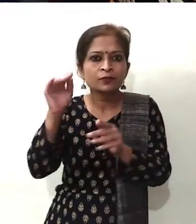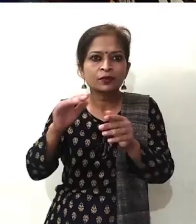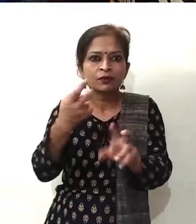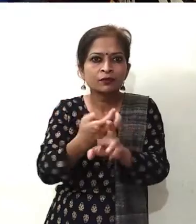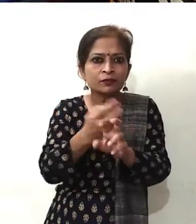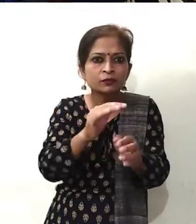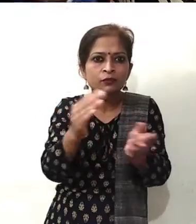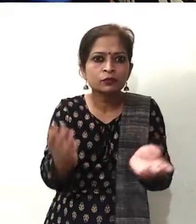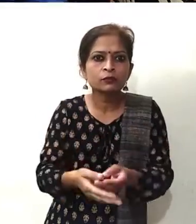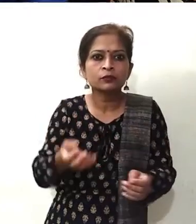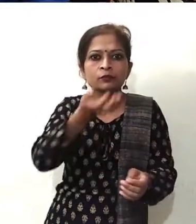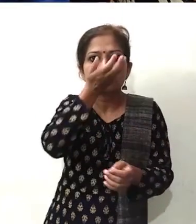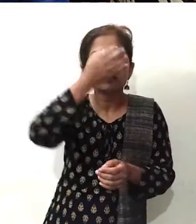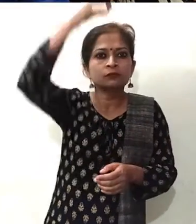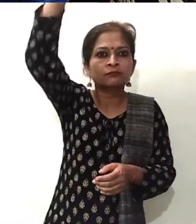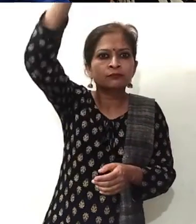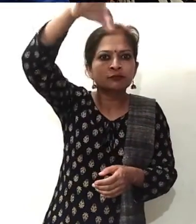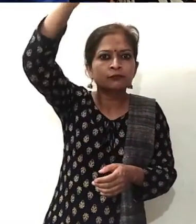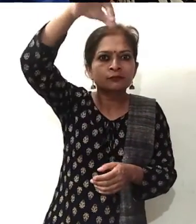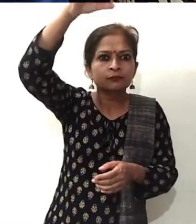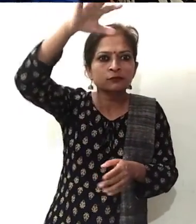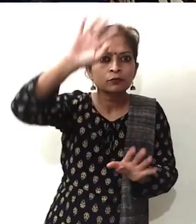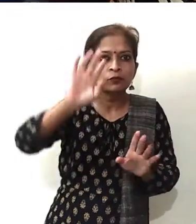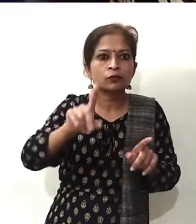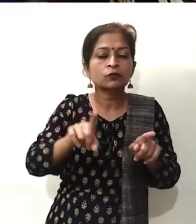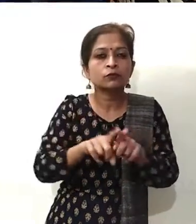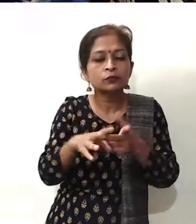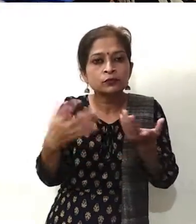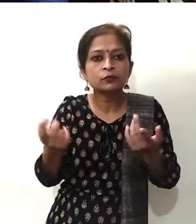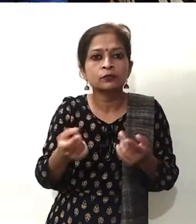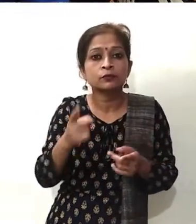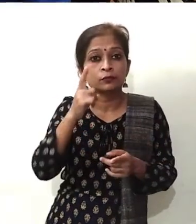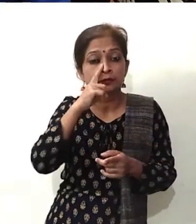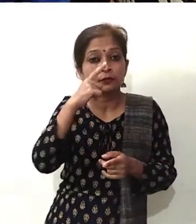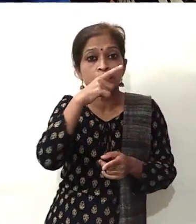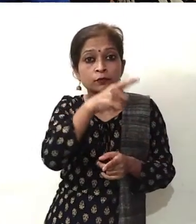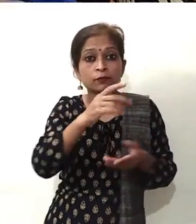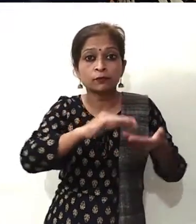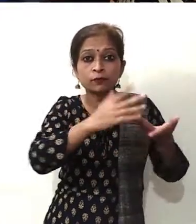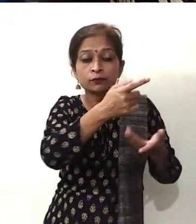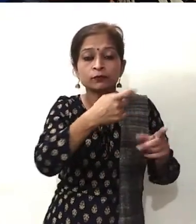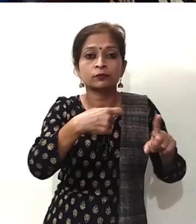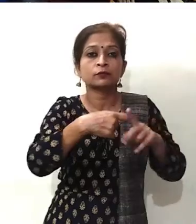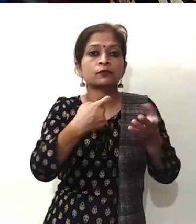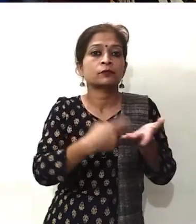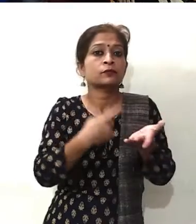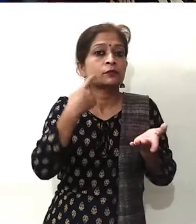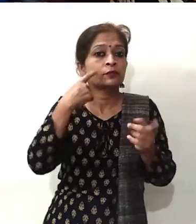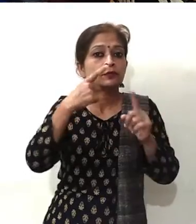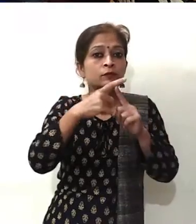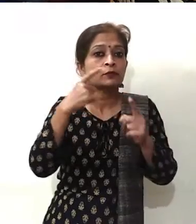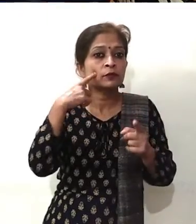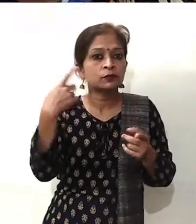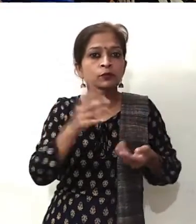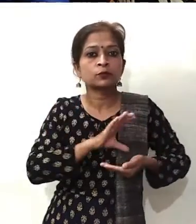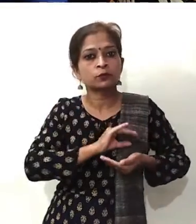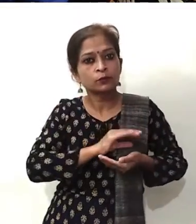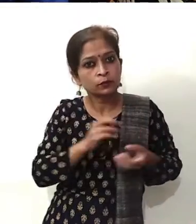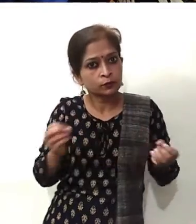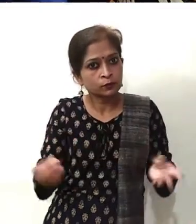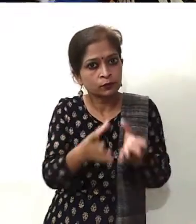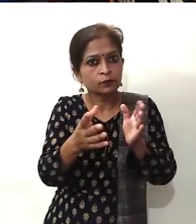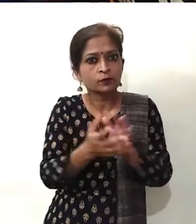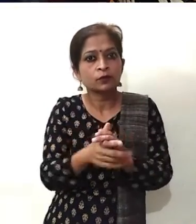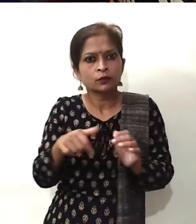और इधर कृपि को भी दूध हुआ। तो चूंकि पानी टपकना शुरू किया था शिवलिंग के ऊपर, जो कि आज भी है, आप देख सकते हैं